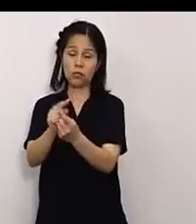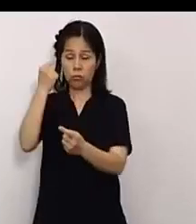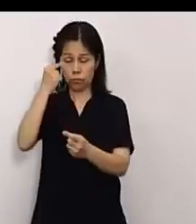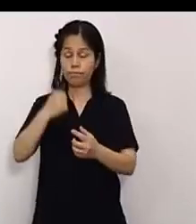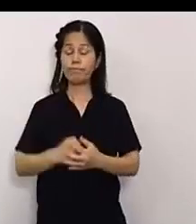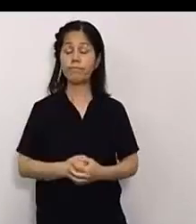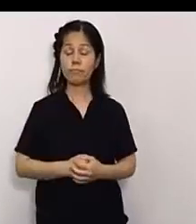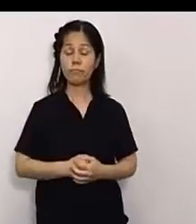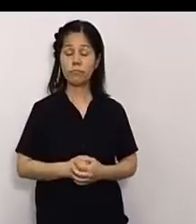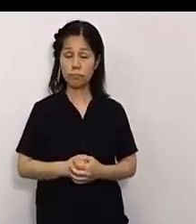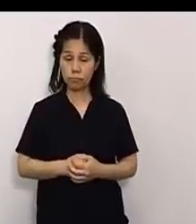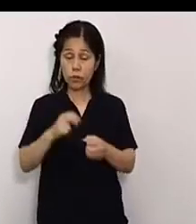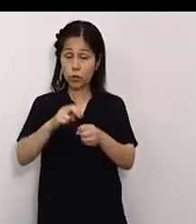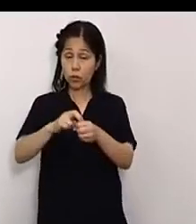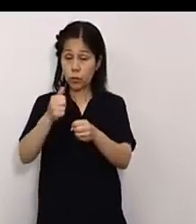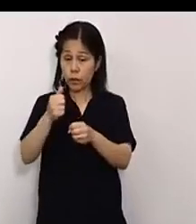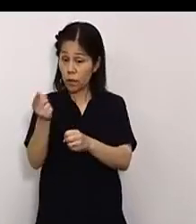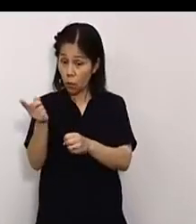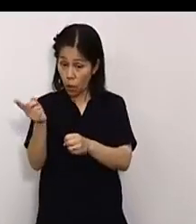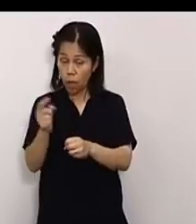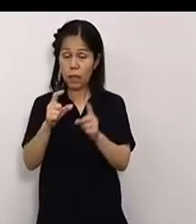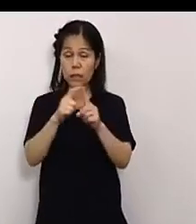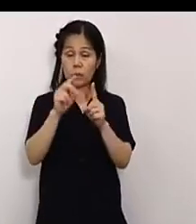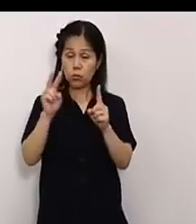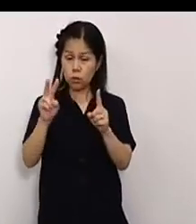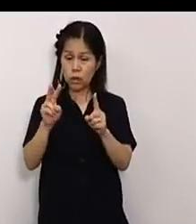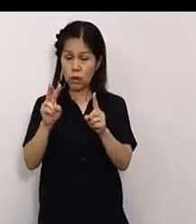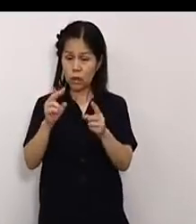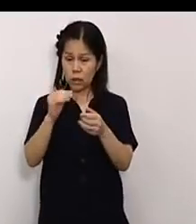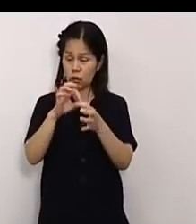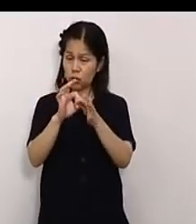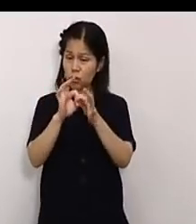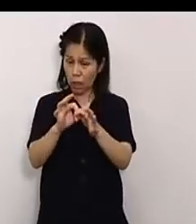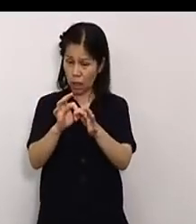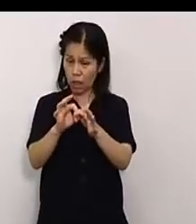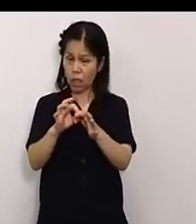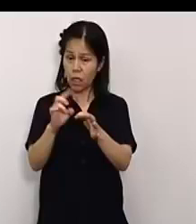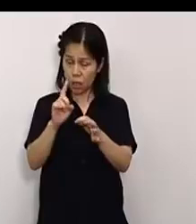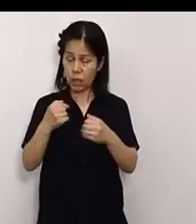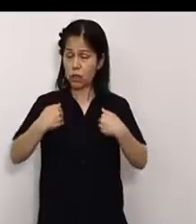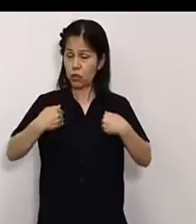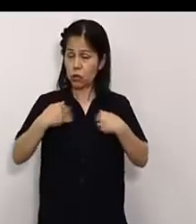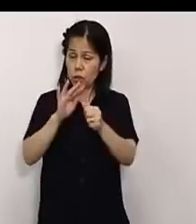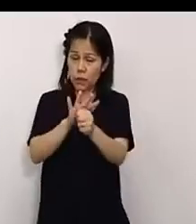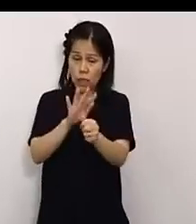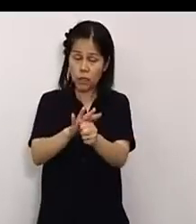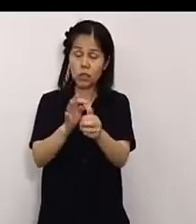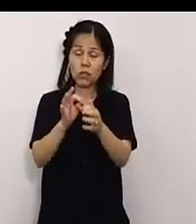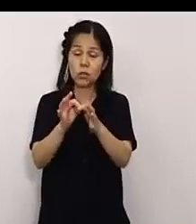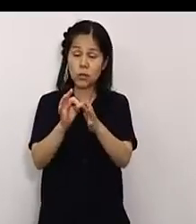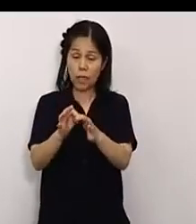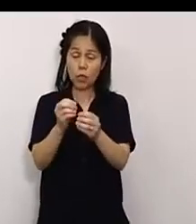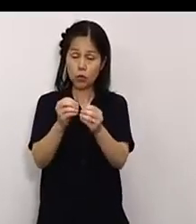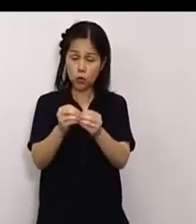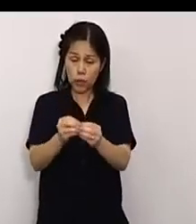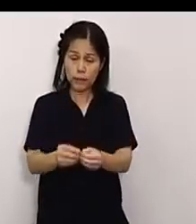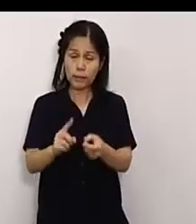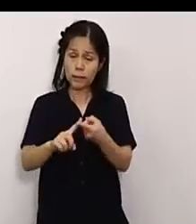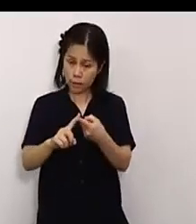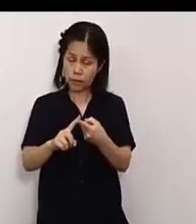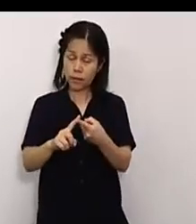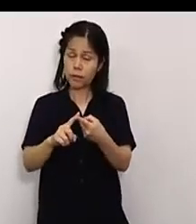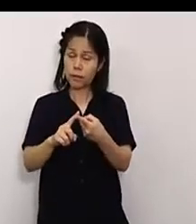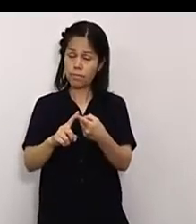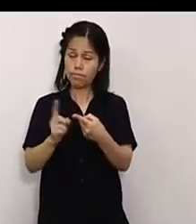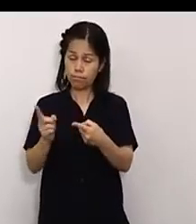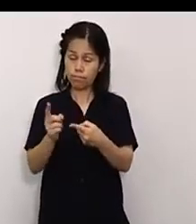都宮さんはまあこうした DV 被害者の実態ですとか、うんうん、まあ、今吉崎さんがおっしゃったような必要な支援については、まあ具体的にその、ご自身が都知